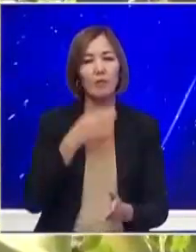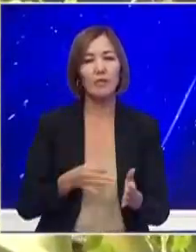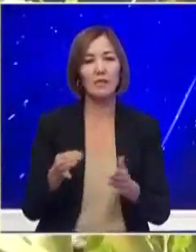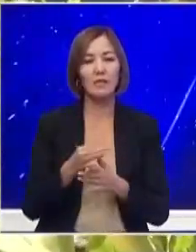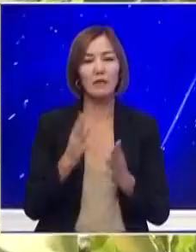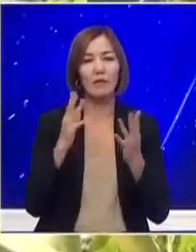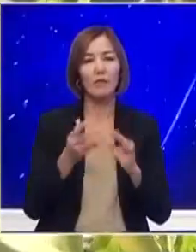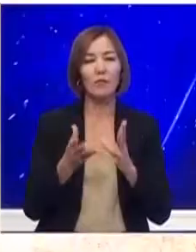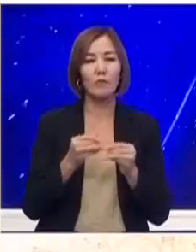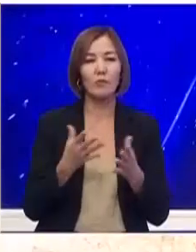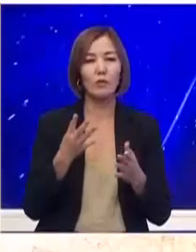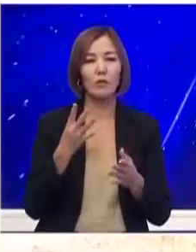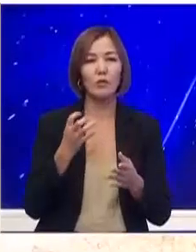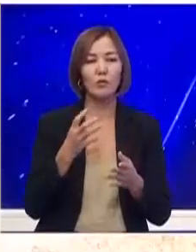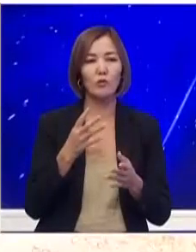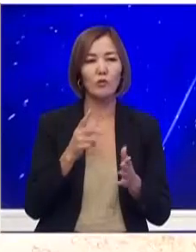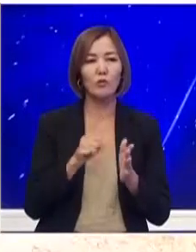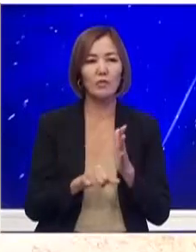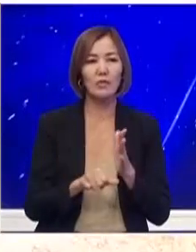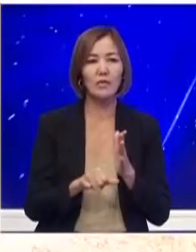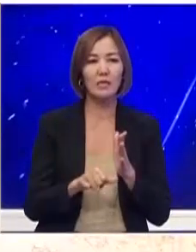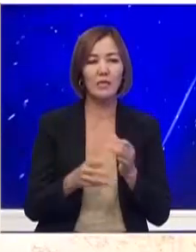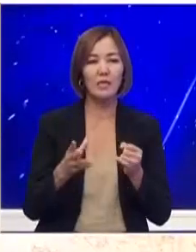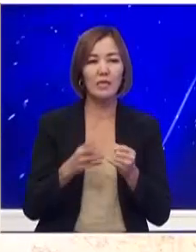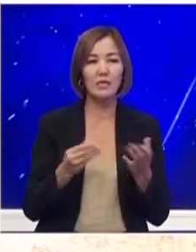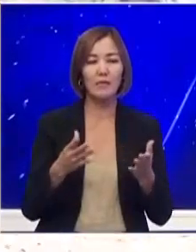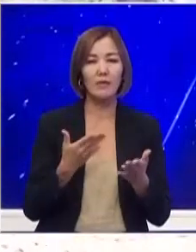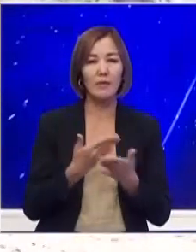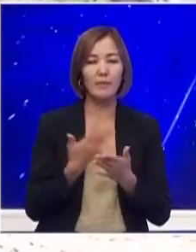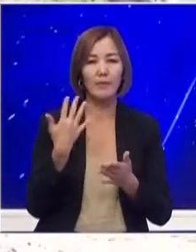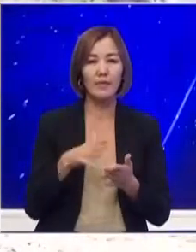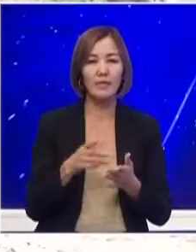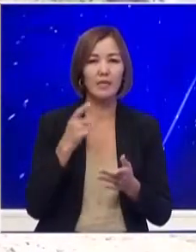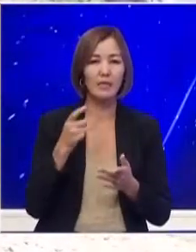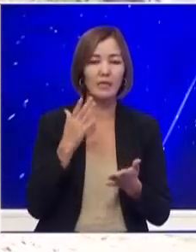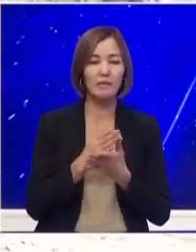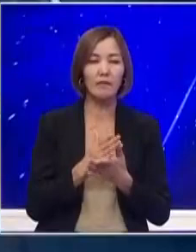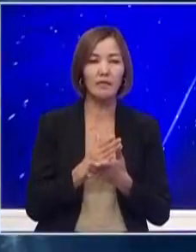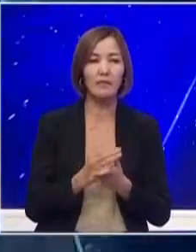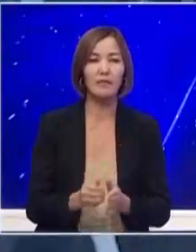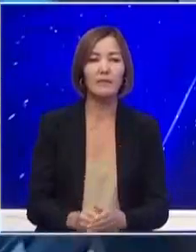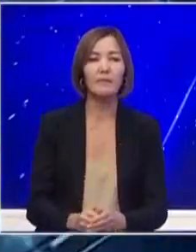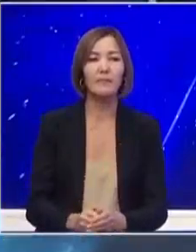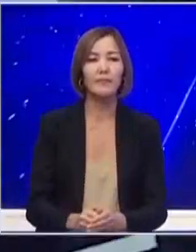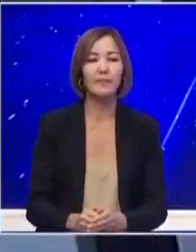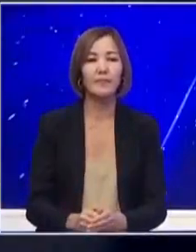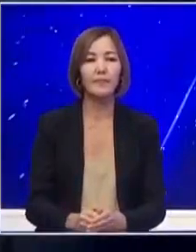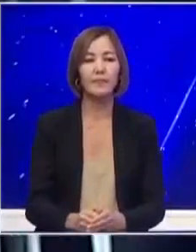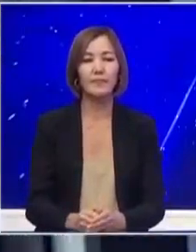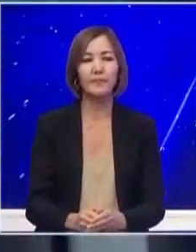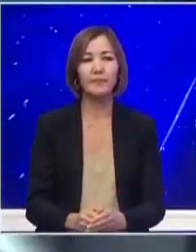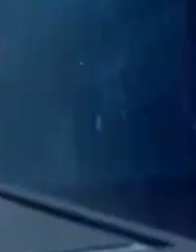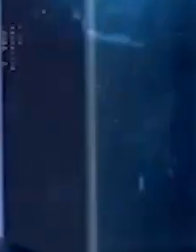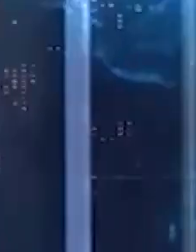области насчитывается более 460 пахотных земель и около 50 фермерских хозяйств. Аружан Тнеебаева,